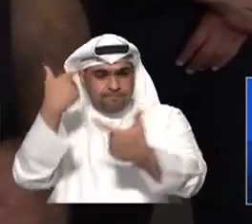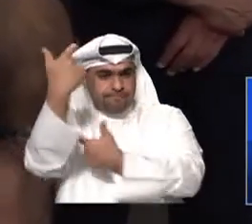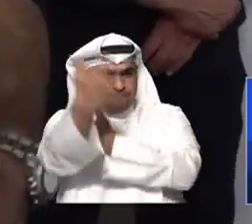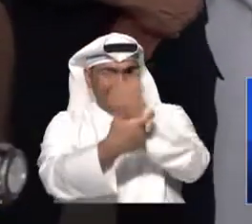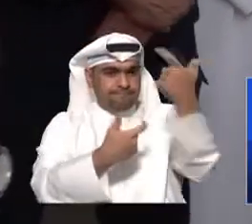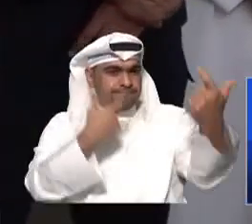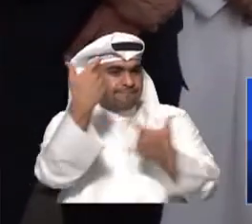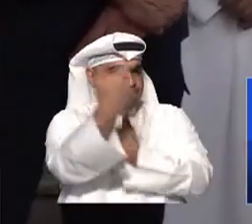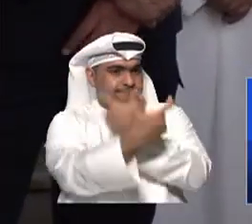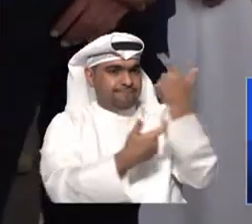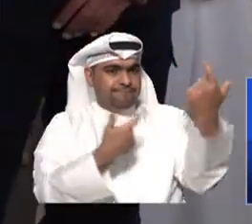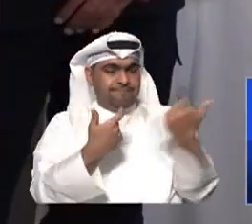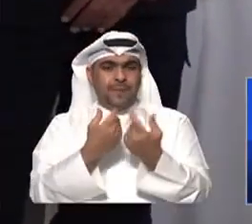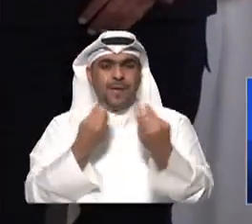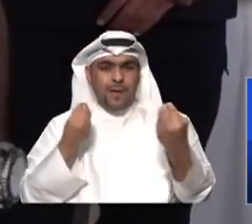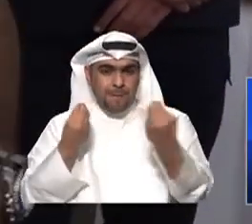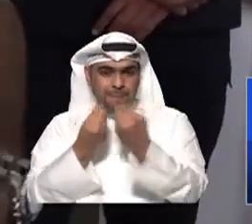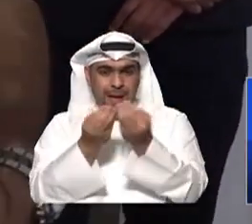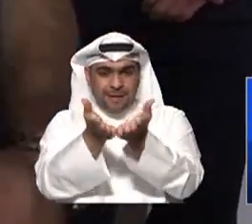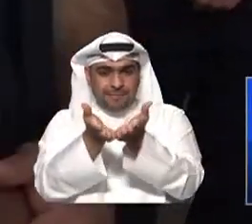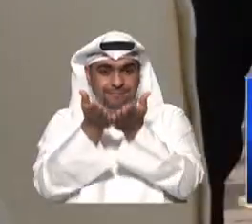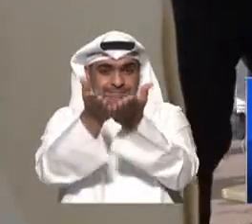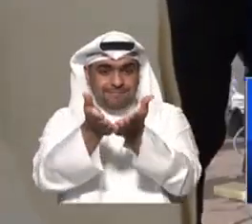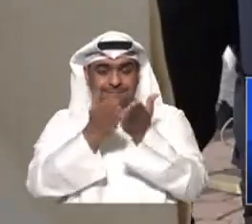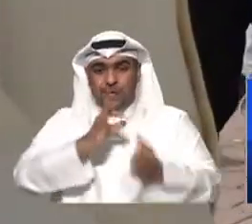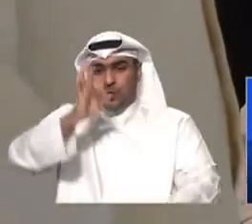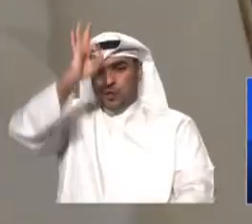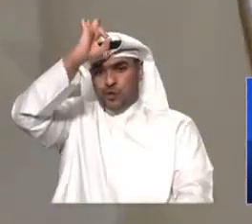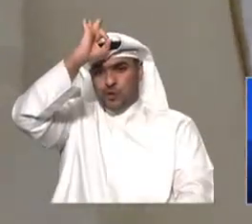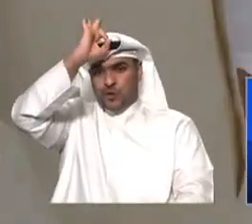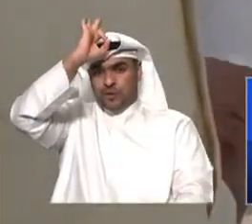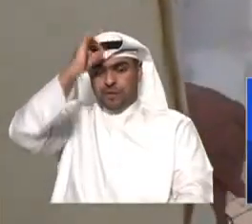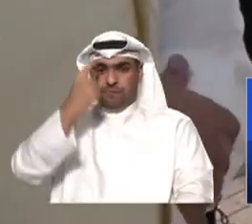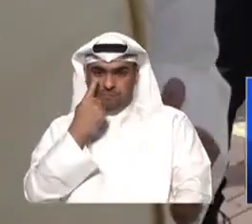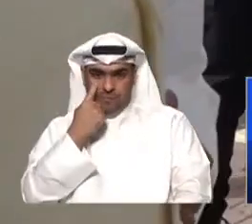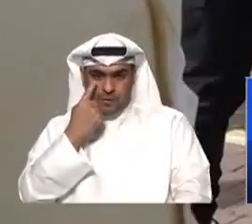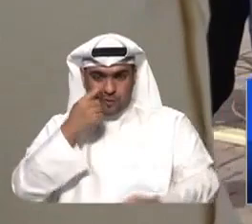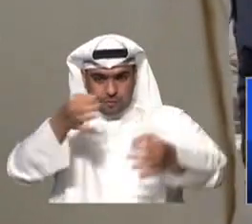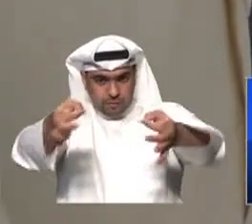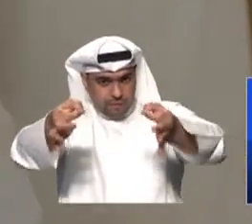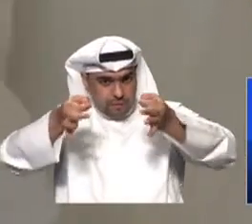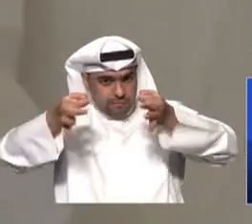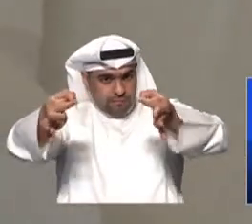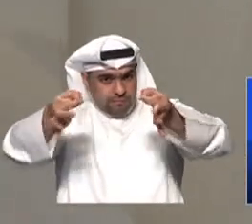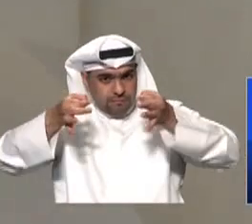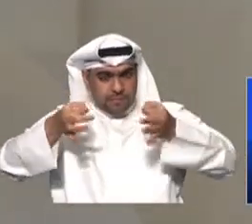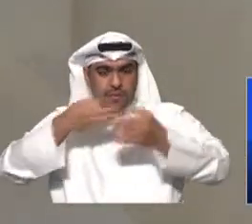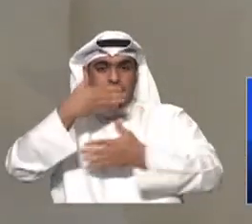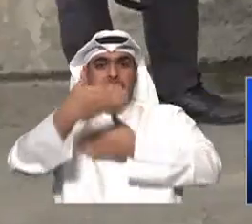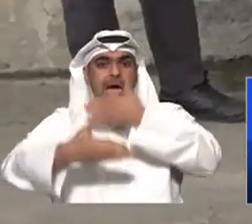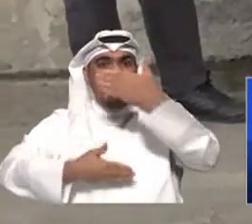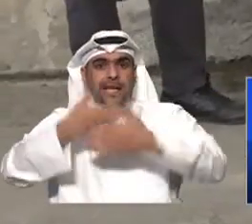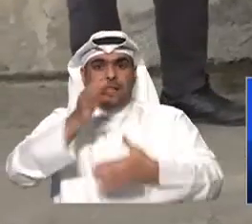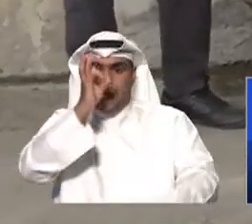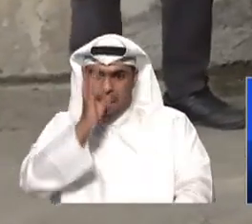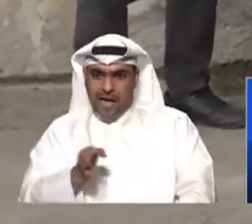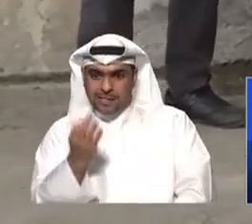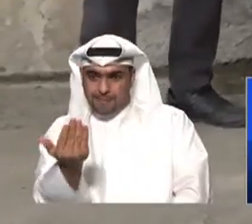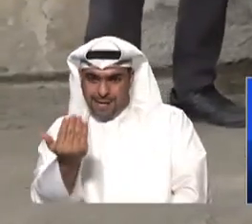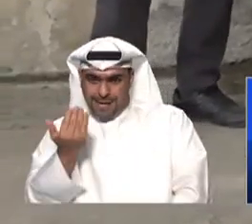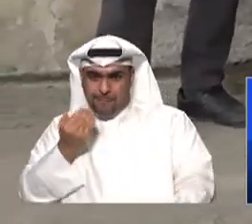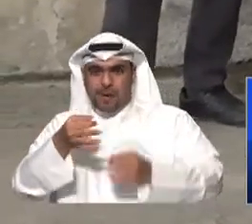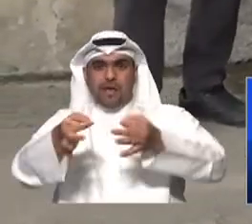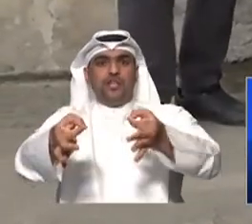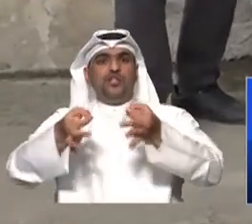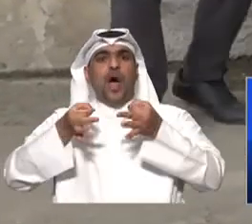الحدود، وذلك للتأكد من الجاهزية والاستعداد خلال فترة الأعياد والعطلات الرسمية.